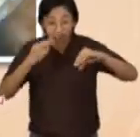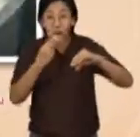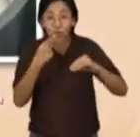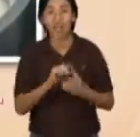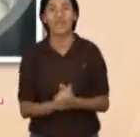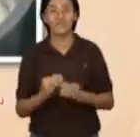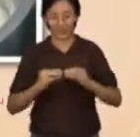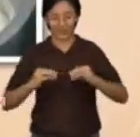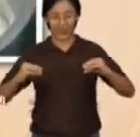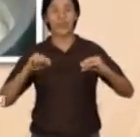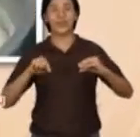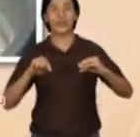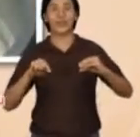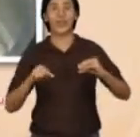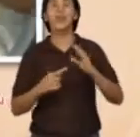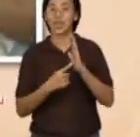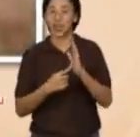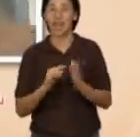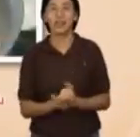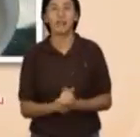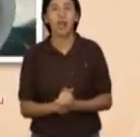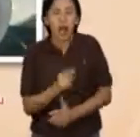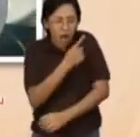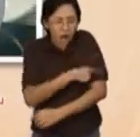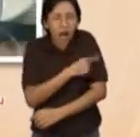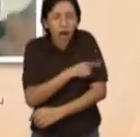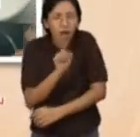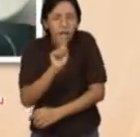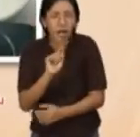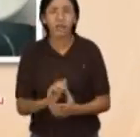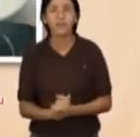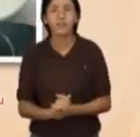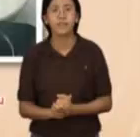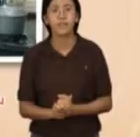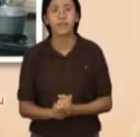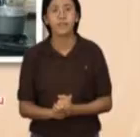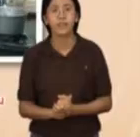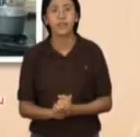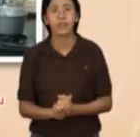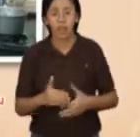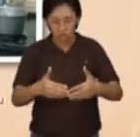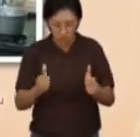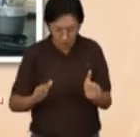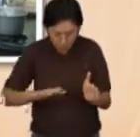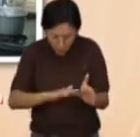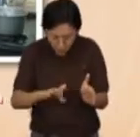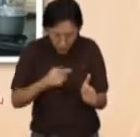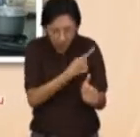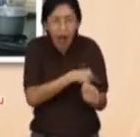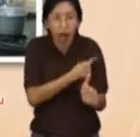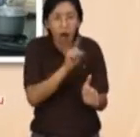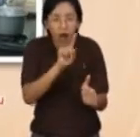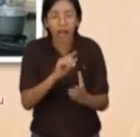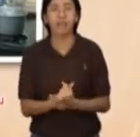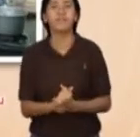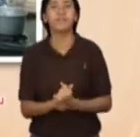จะเป็นลักษณะเนี่ยนะครับ แล้วที่สีขาวๆนี่คืออะไรคะสีขาวๆที่อยู่ในน้ำนี่คืออะไร อ๋อเป็นไ